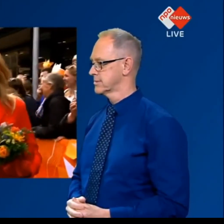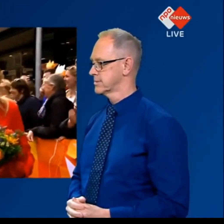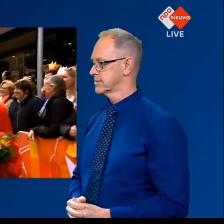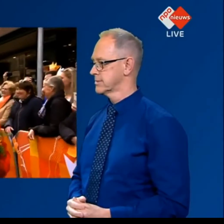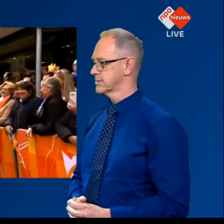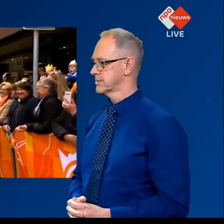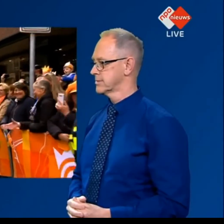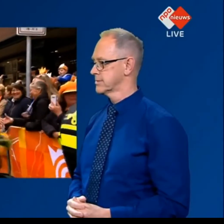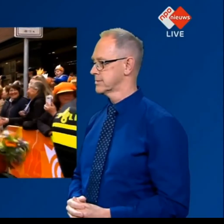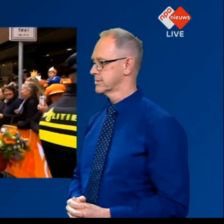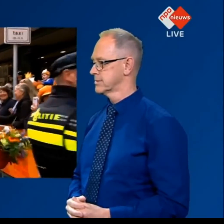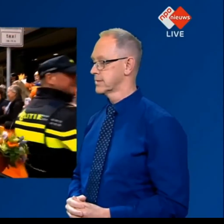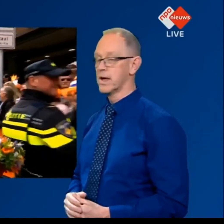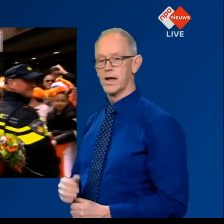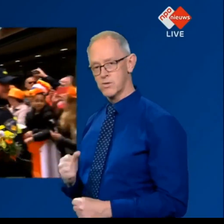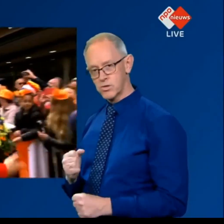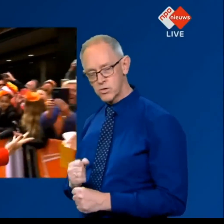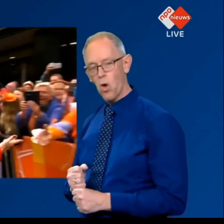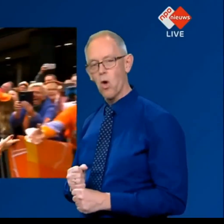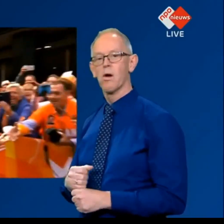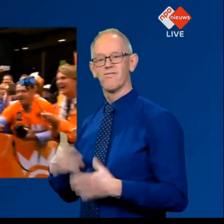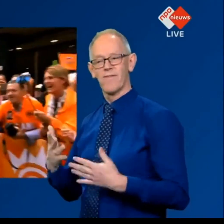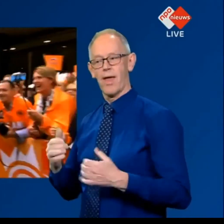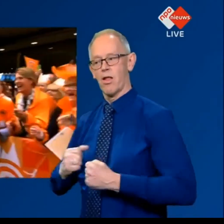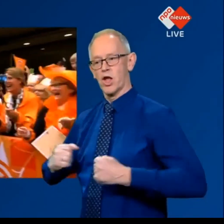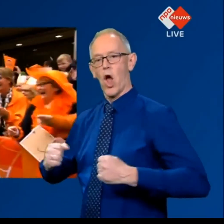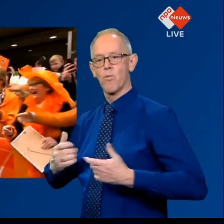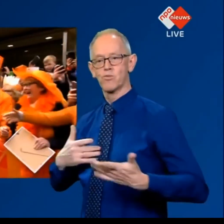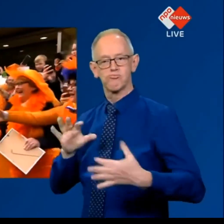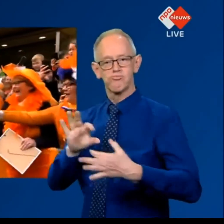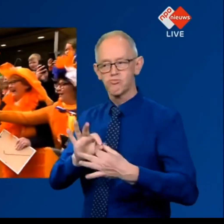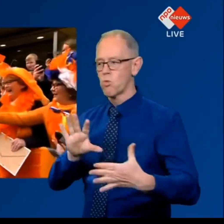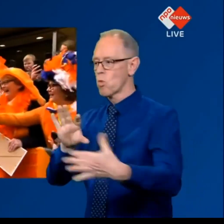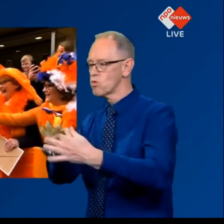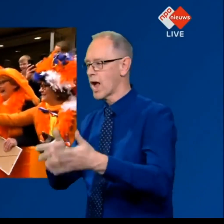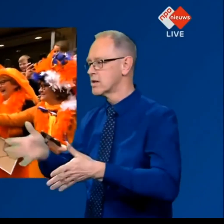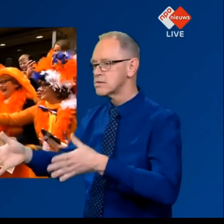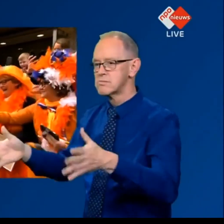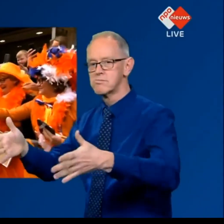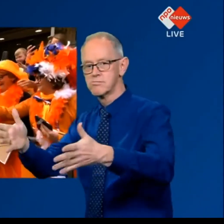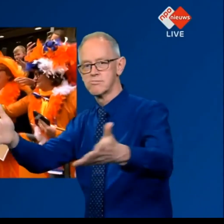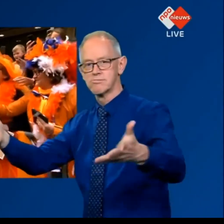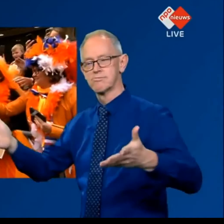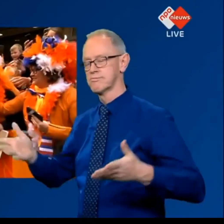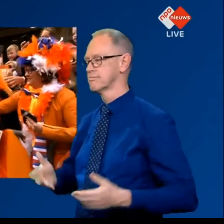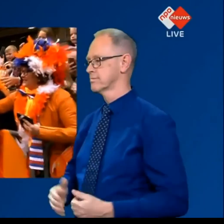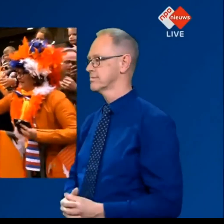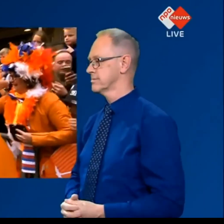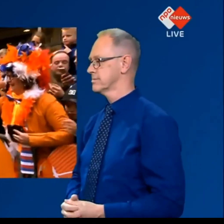En desondanks veel ruimte om contact te maken met het publiek. Of misschien wel dankzij.